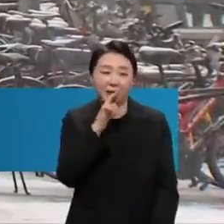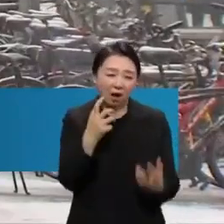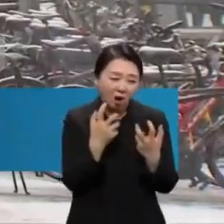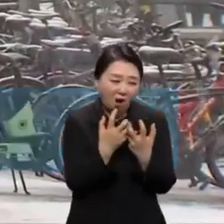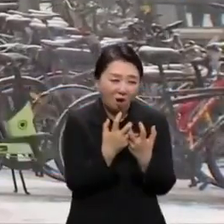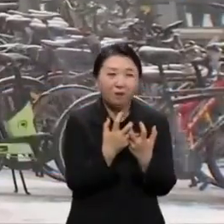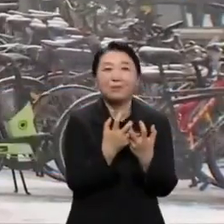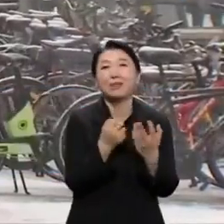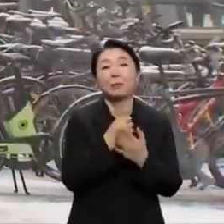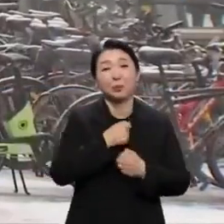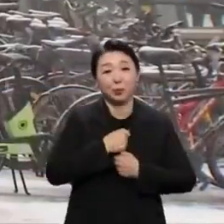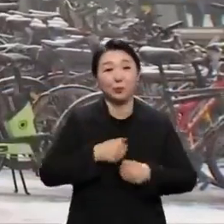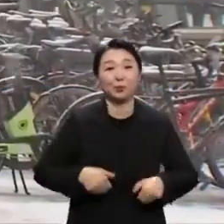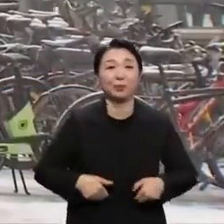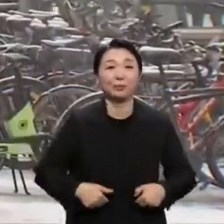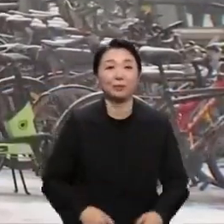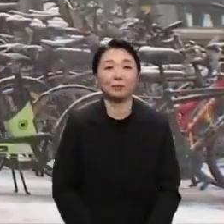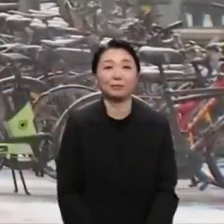있으니